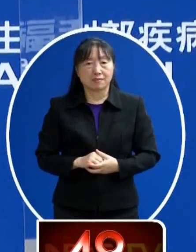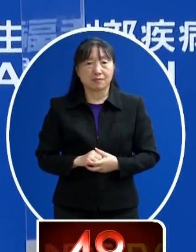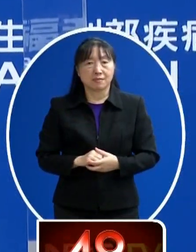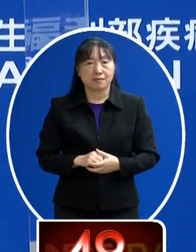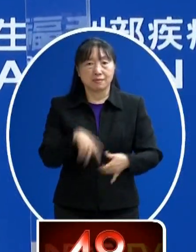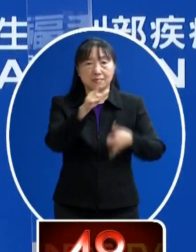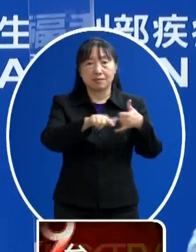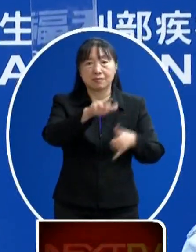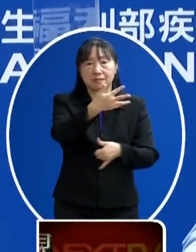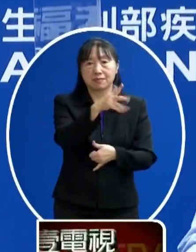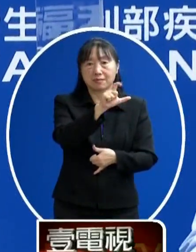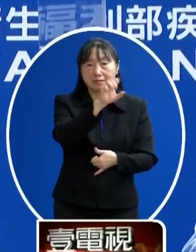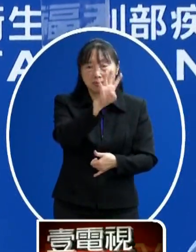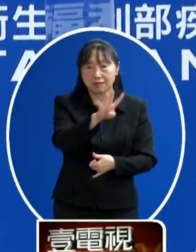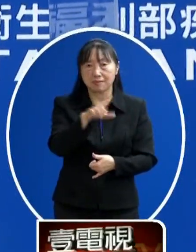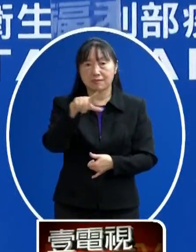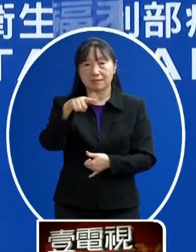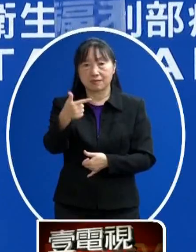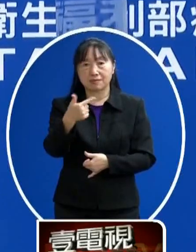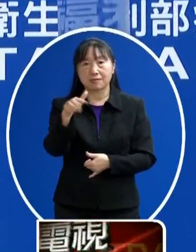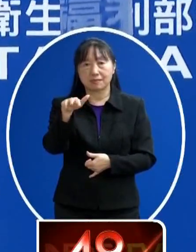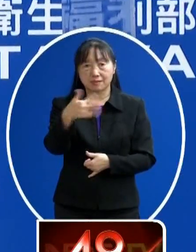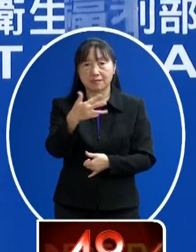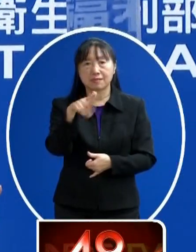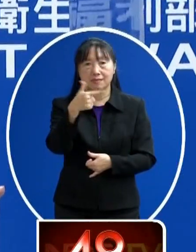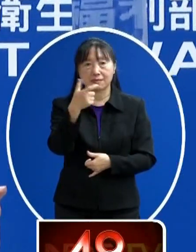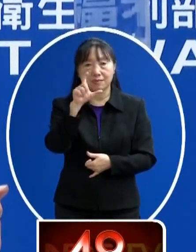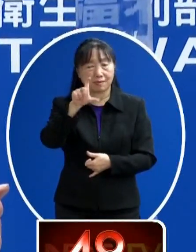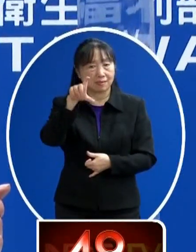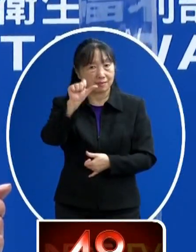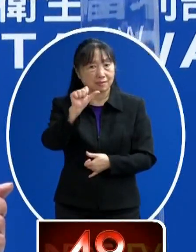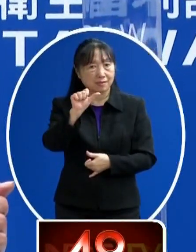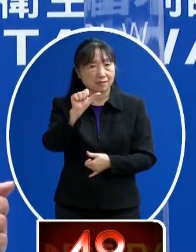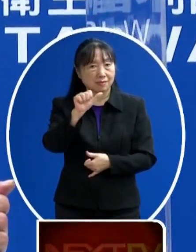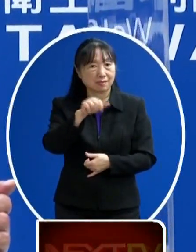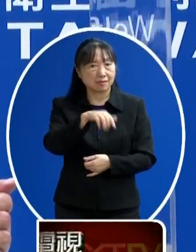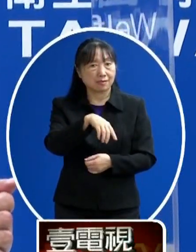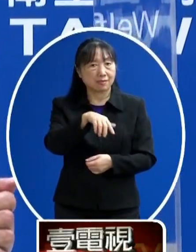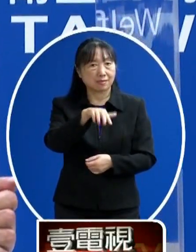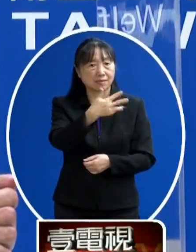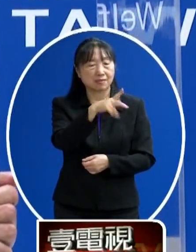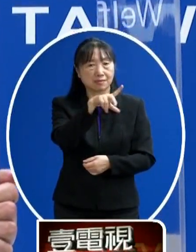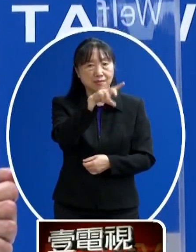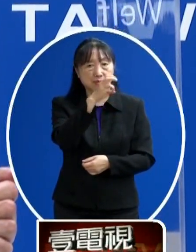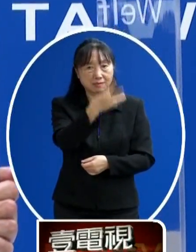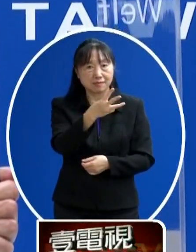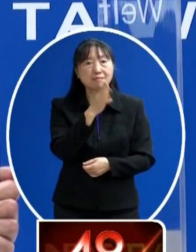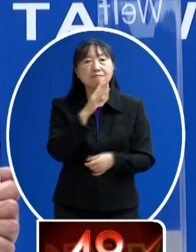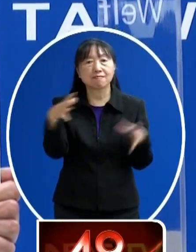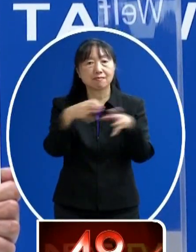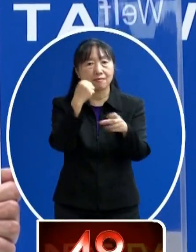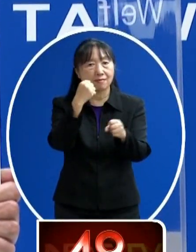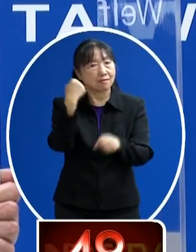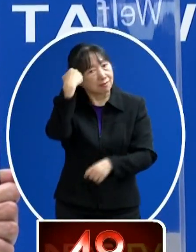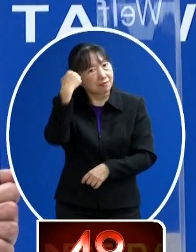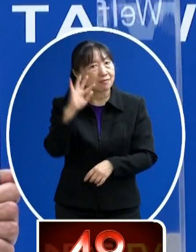按864 865，他是按863同住的家人。